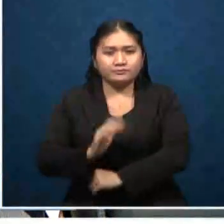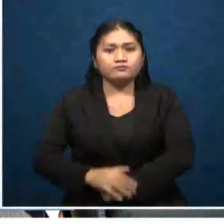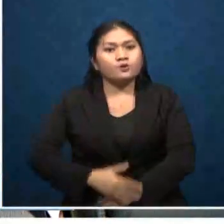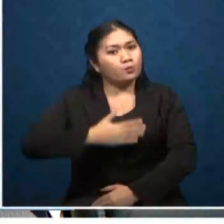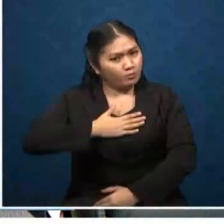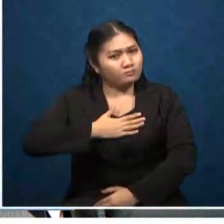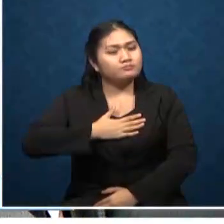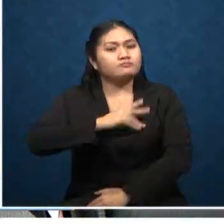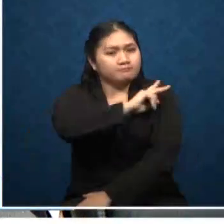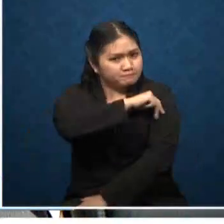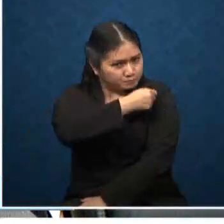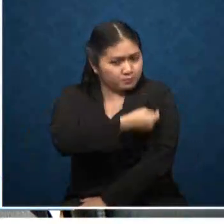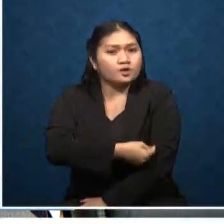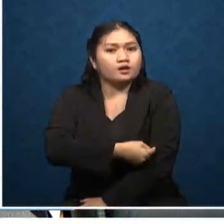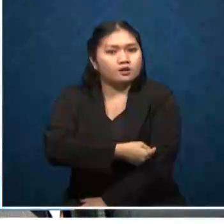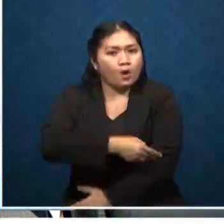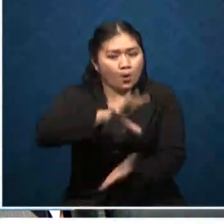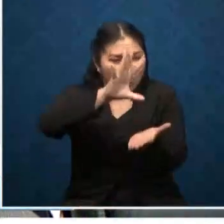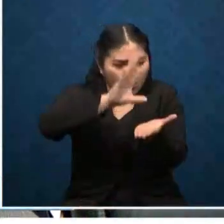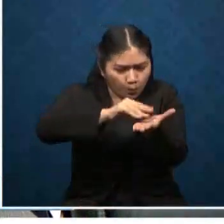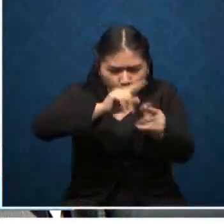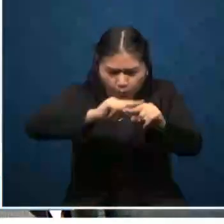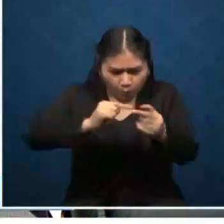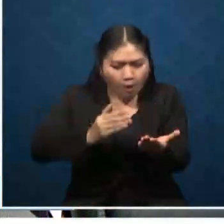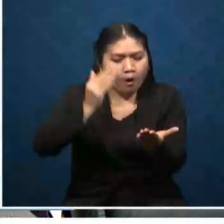ผมเป็นแพทย์ ผมมข้อมูลที่รับทราบ